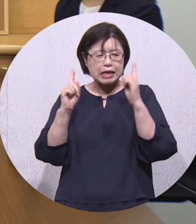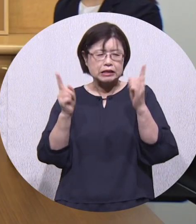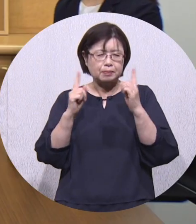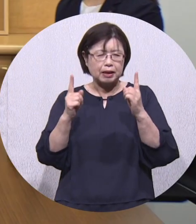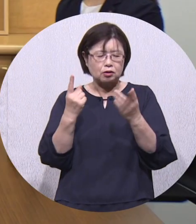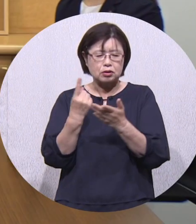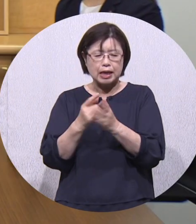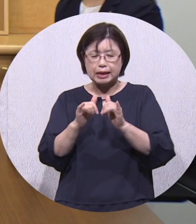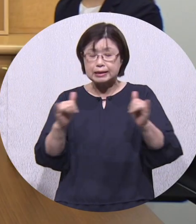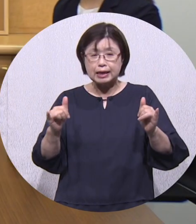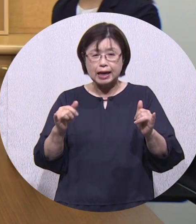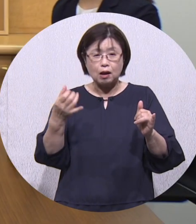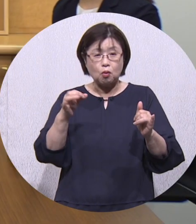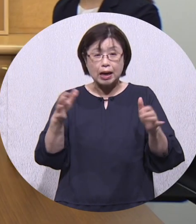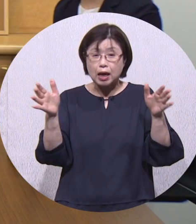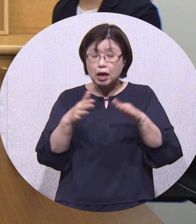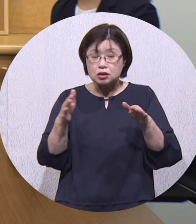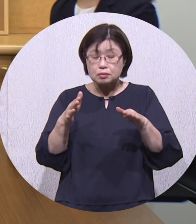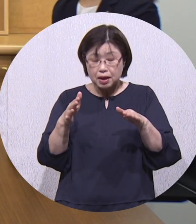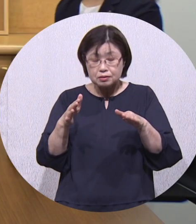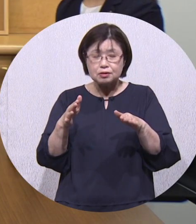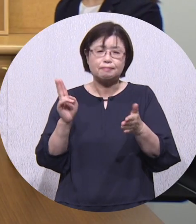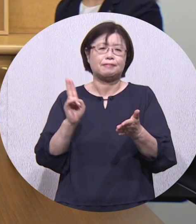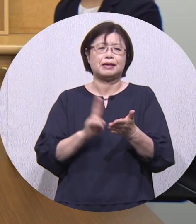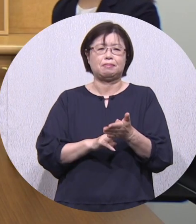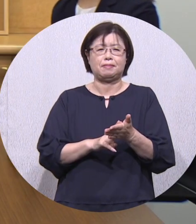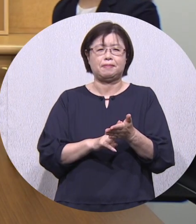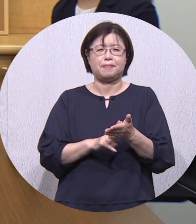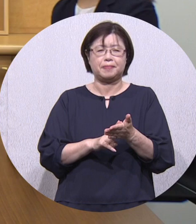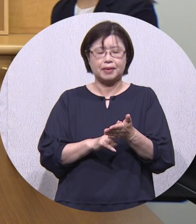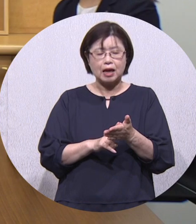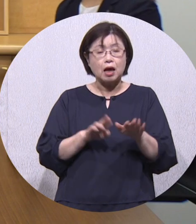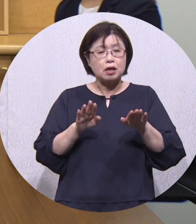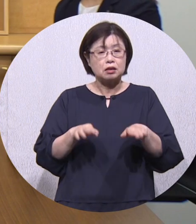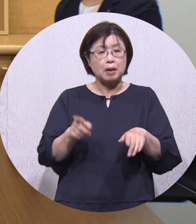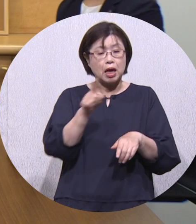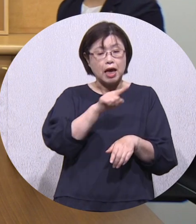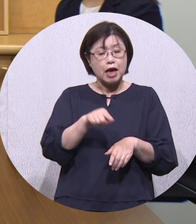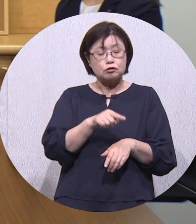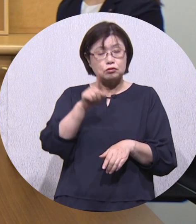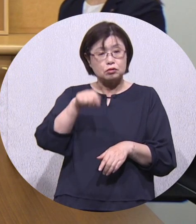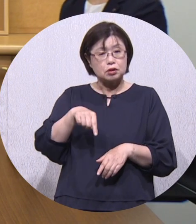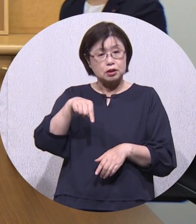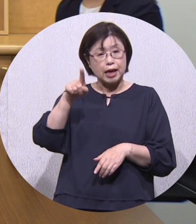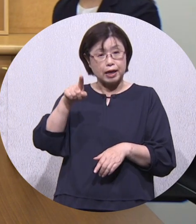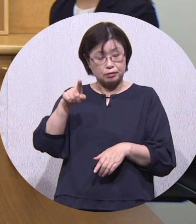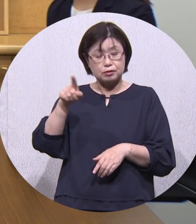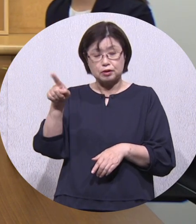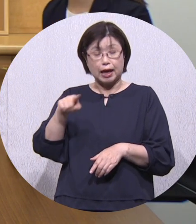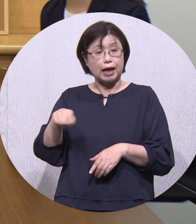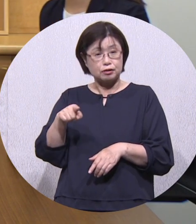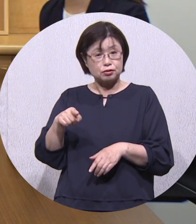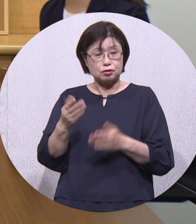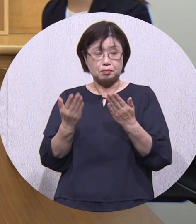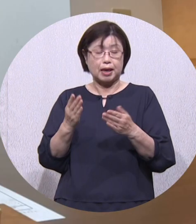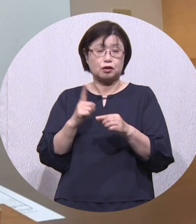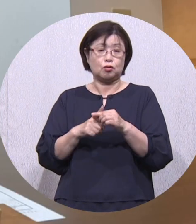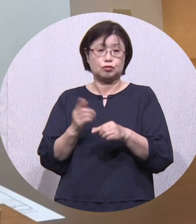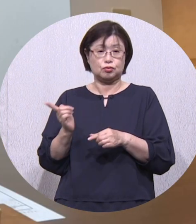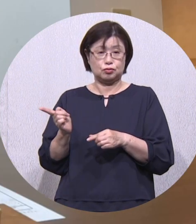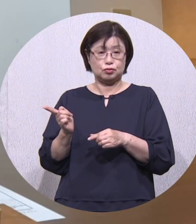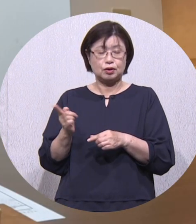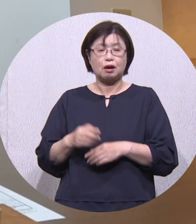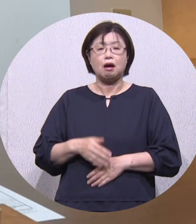ベントで参加者の皆様からお金を少しでもいただこうというところで、今は SNS の勉強をされていらっしゃい